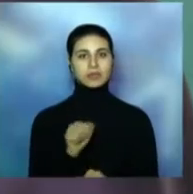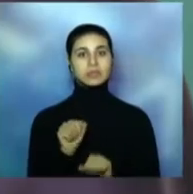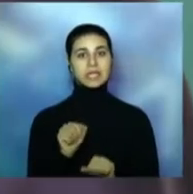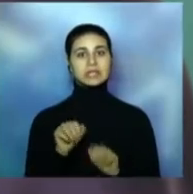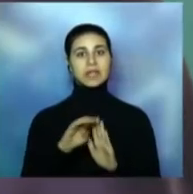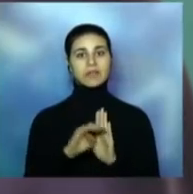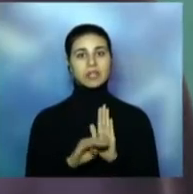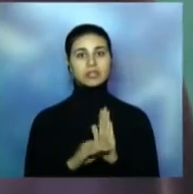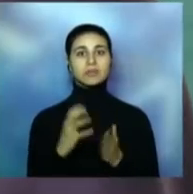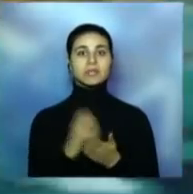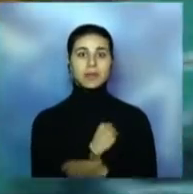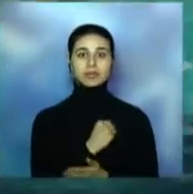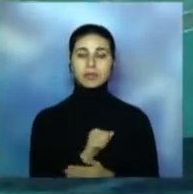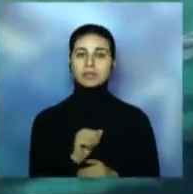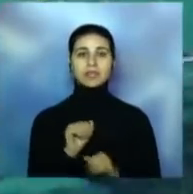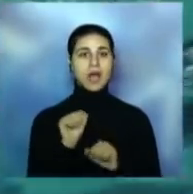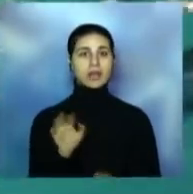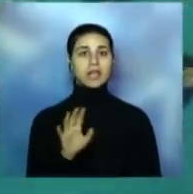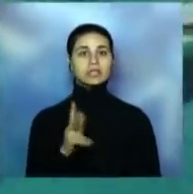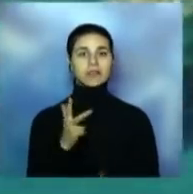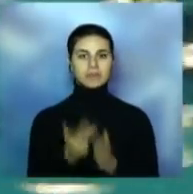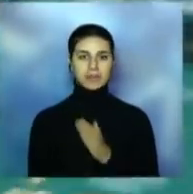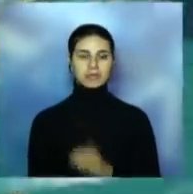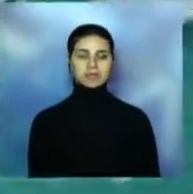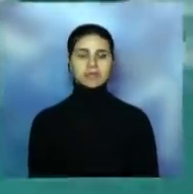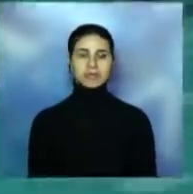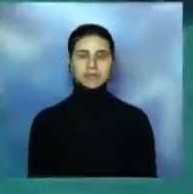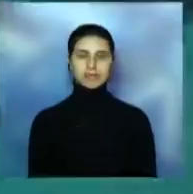რეჟიმს, გამარჯვებული ხდები. არ დაიცავ, დამარცხდები.